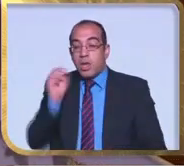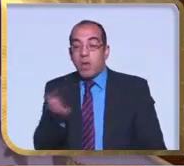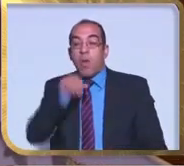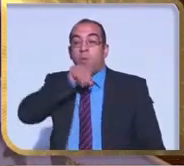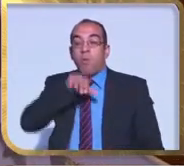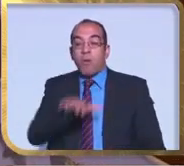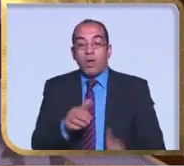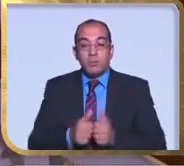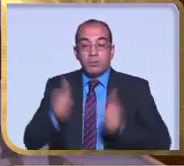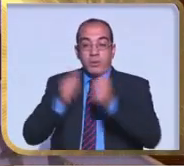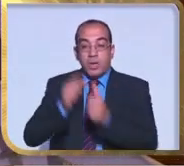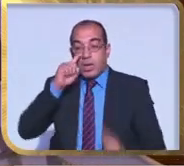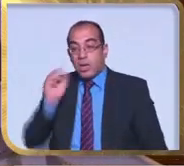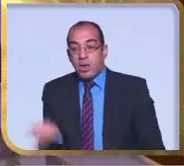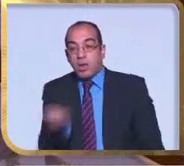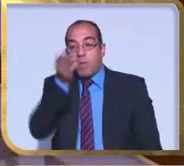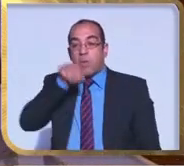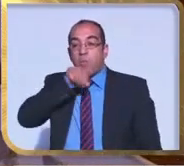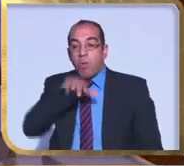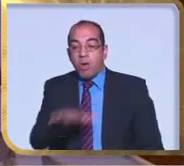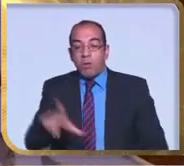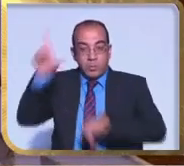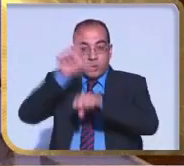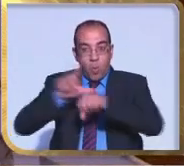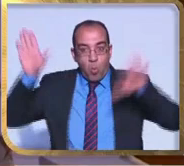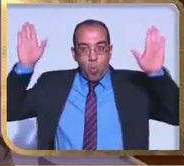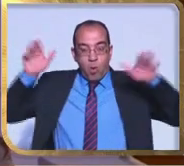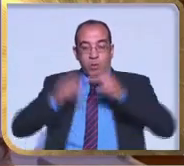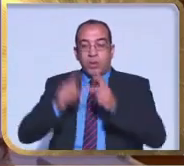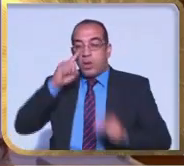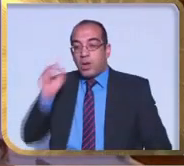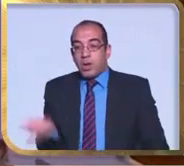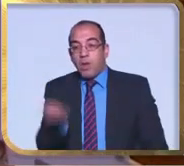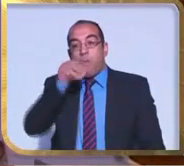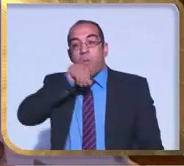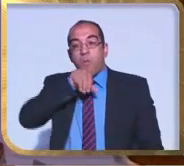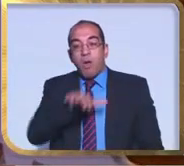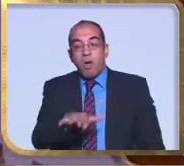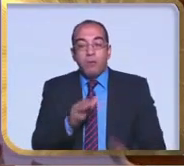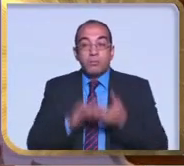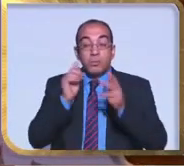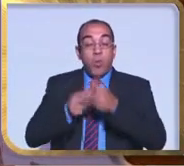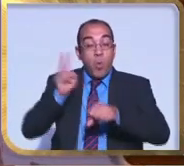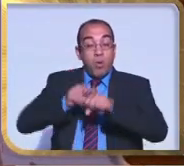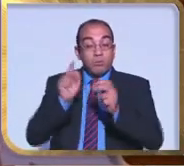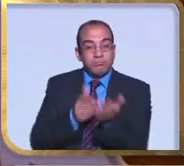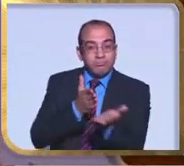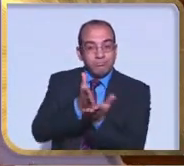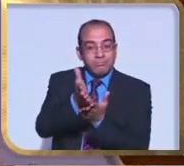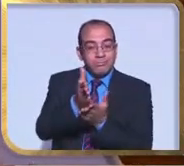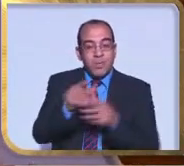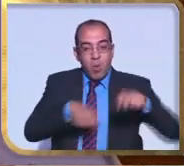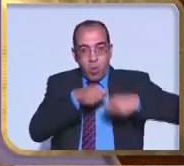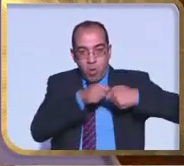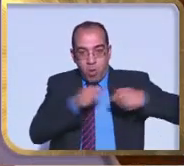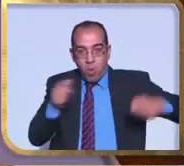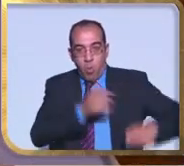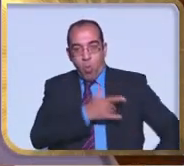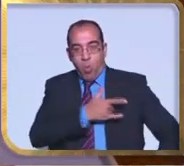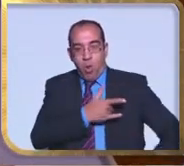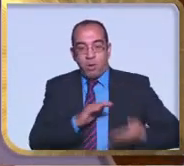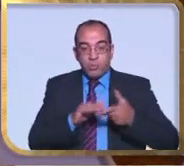وسلم نبيا بيوحى إليه، هو نبي موحى إليه. فإذا استقر هذا الاعتقاد